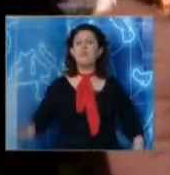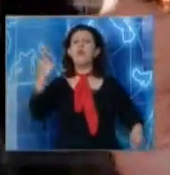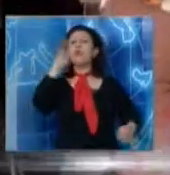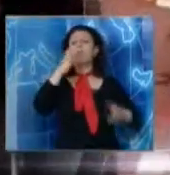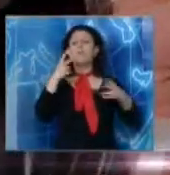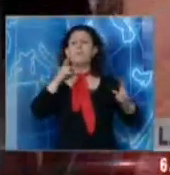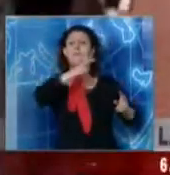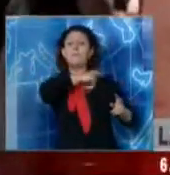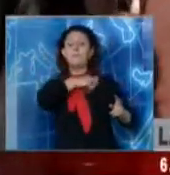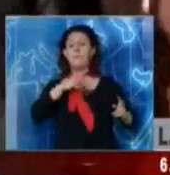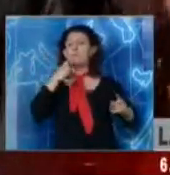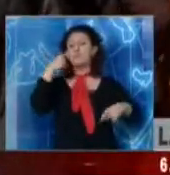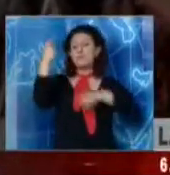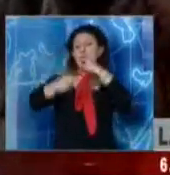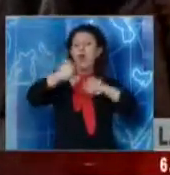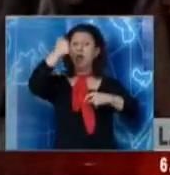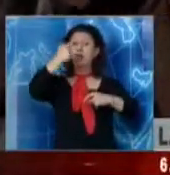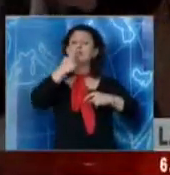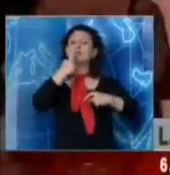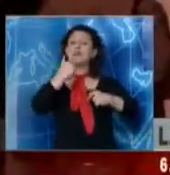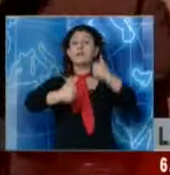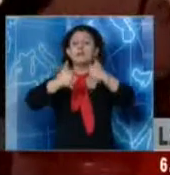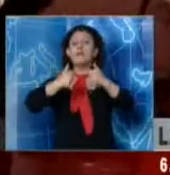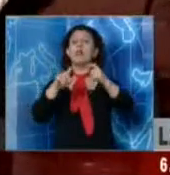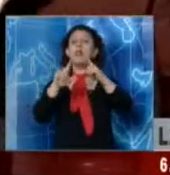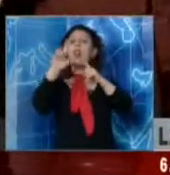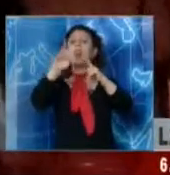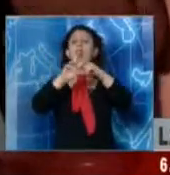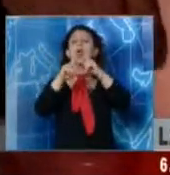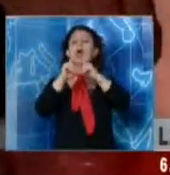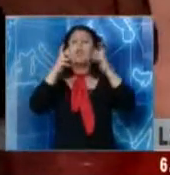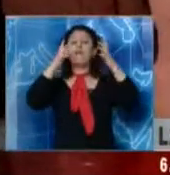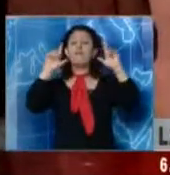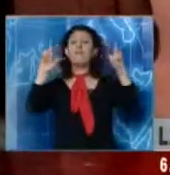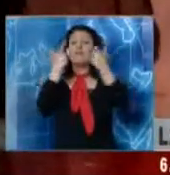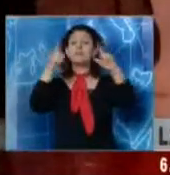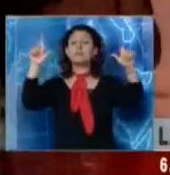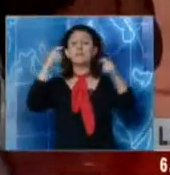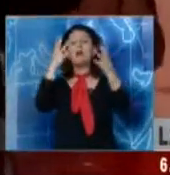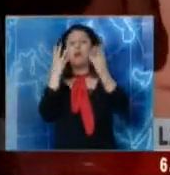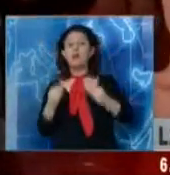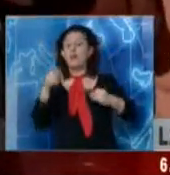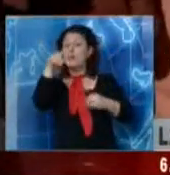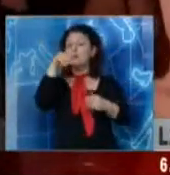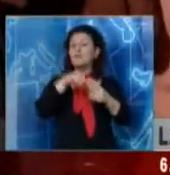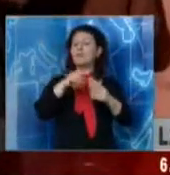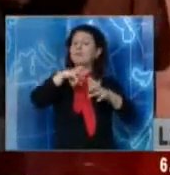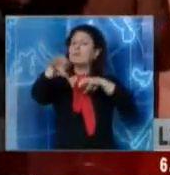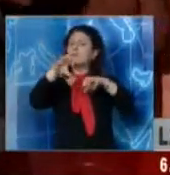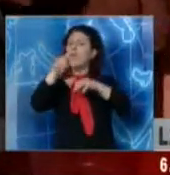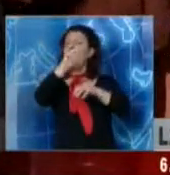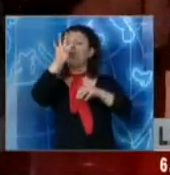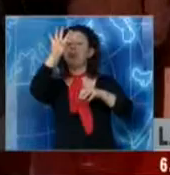Kocaeli Büyükşehir Belediyesi bu yıl 6.sı düzenlenecek olan Lale Festivali kapsamında kentin 14 ayrı noktasında lale satışına